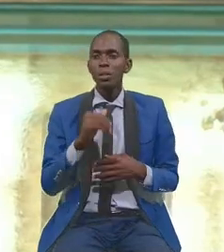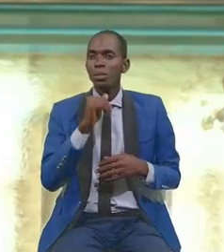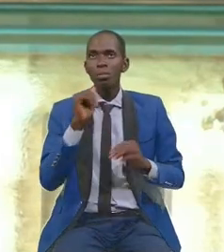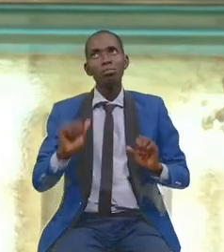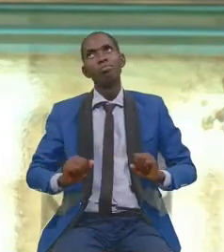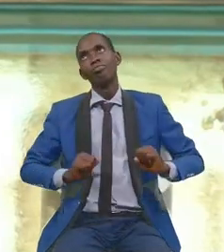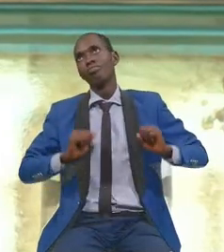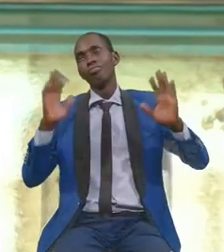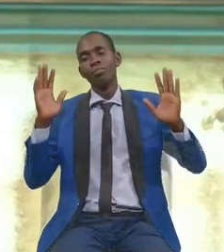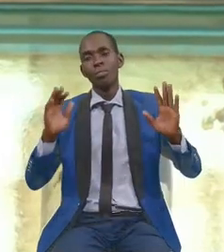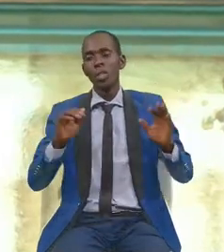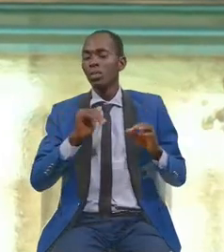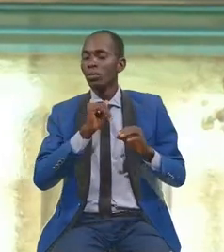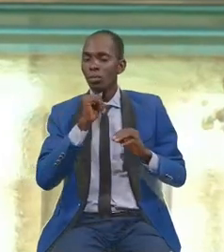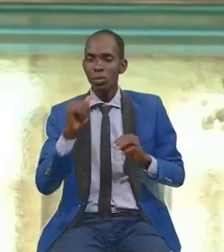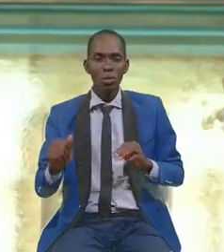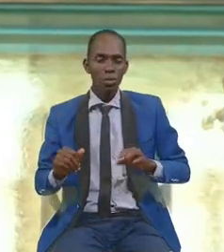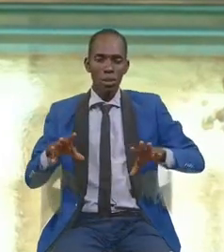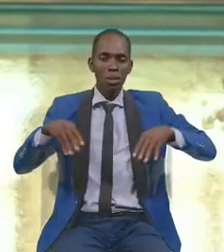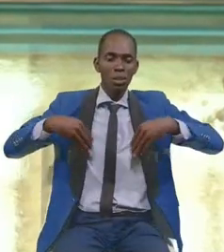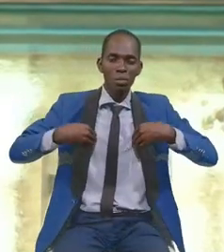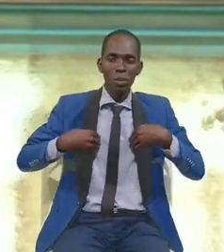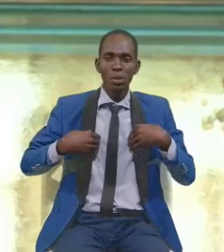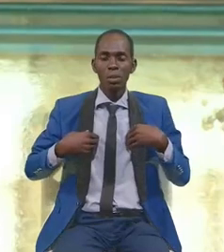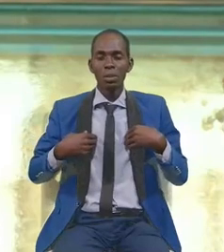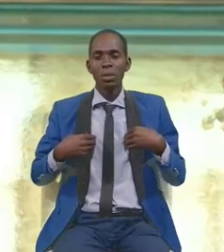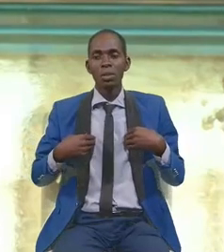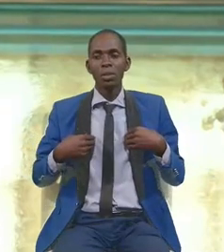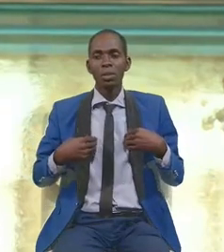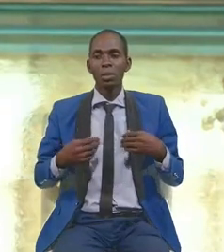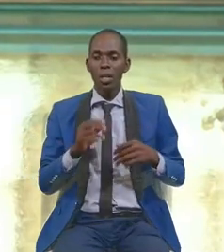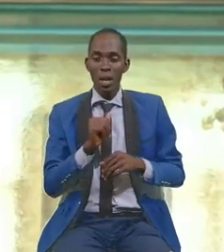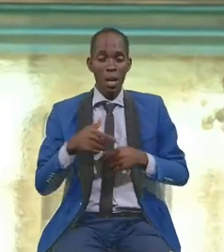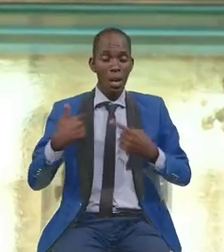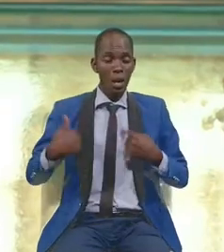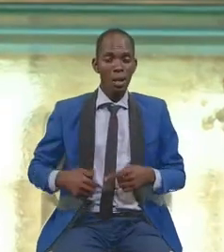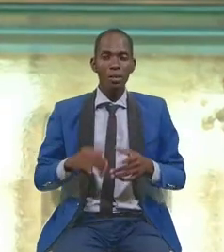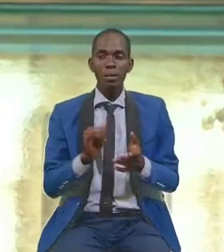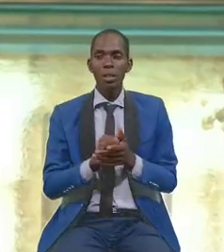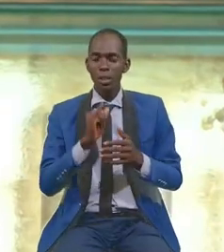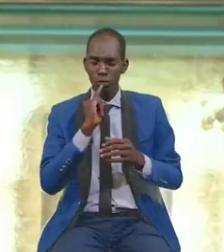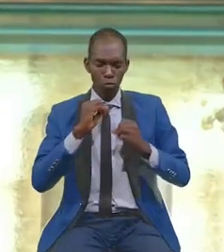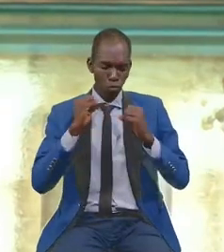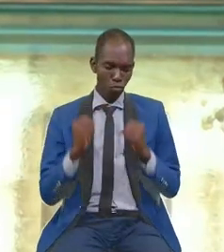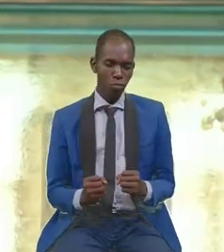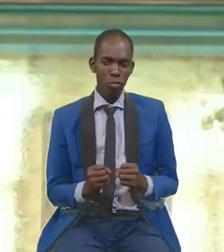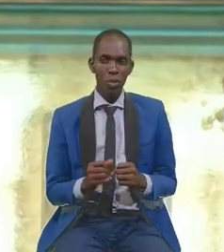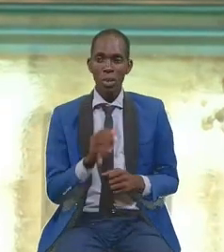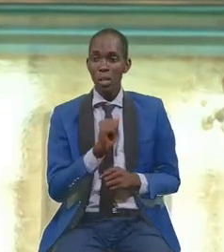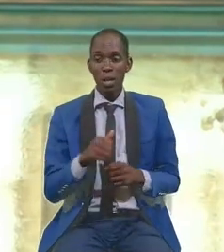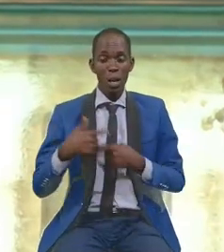non vaciller, et non céder, le cœur qui est ferme, et le cœur